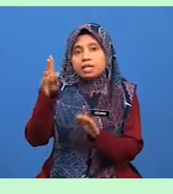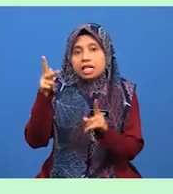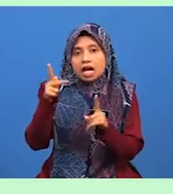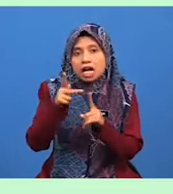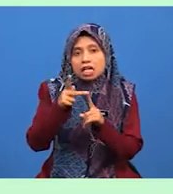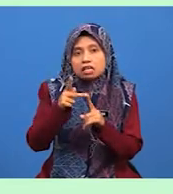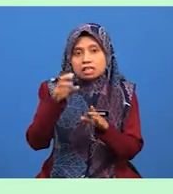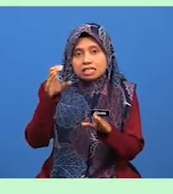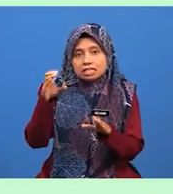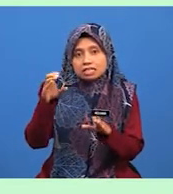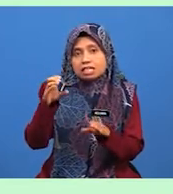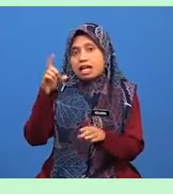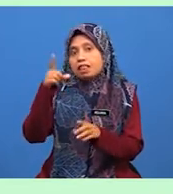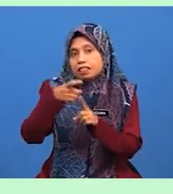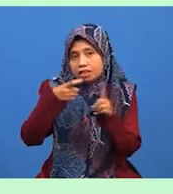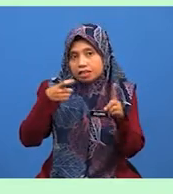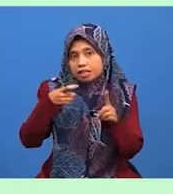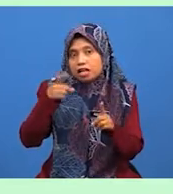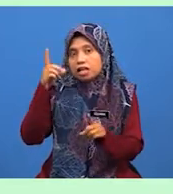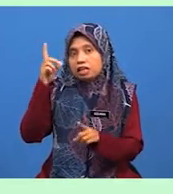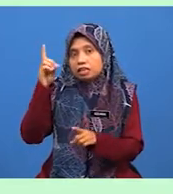D. Kepada.